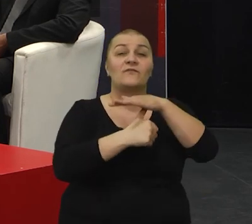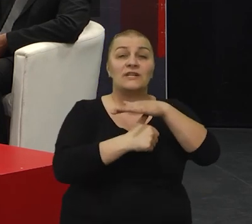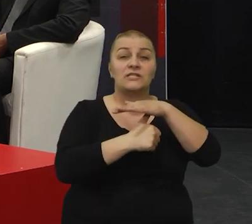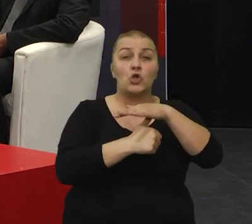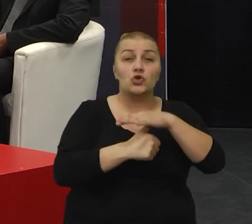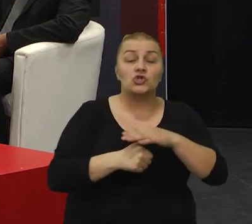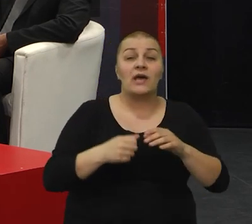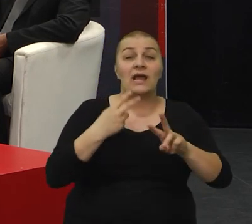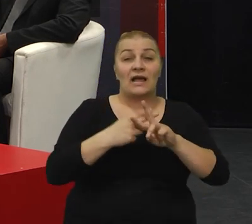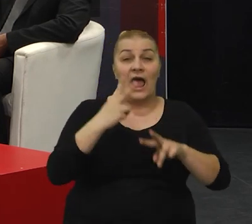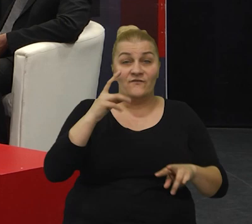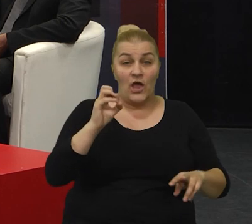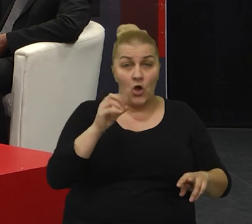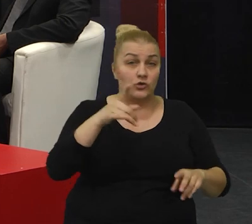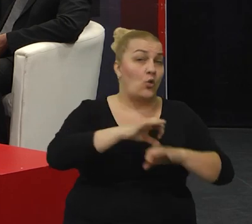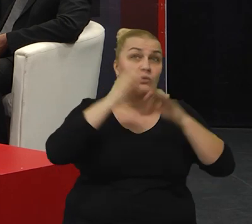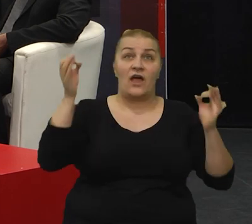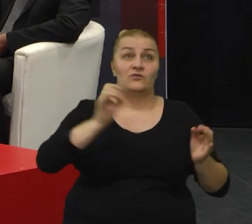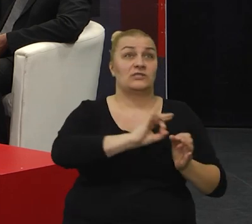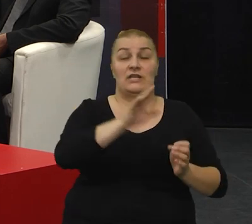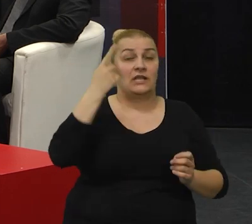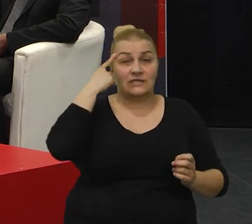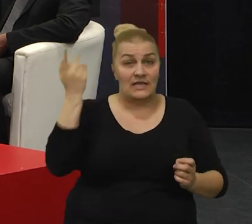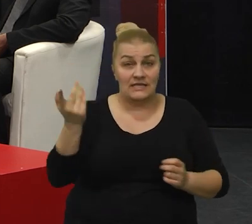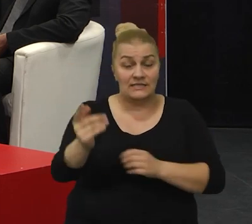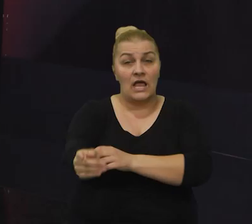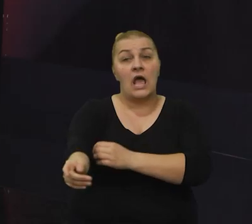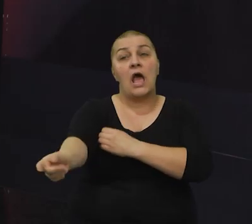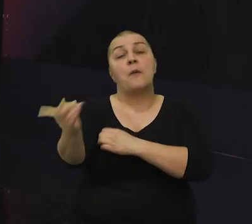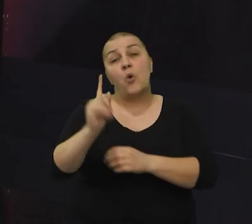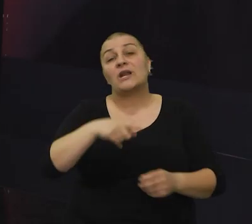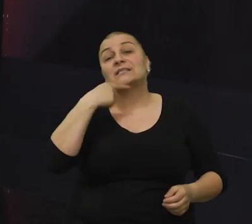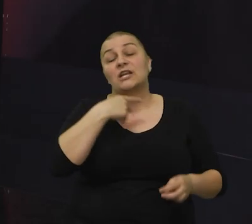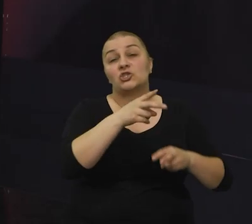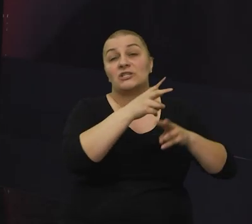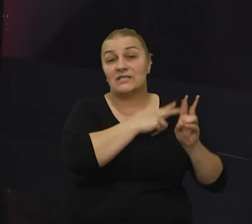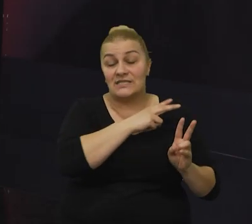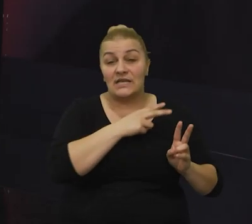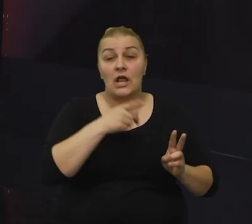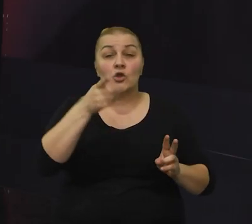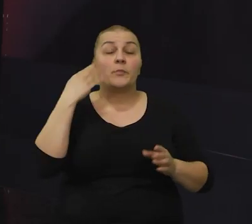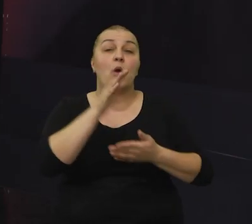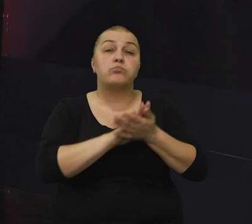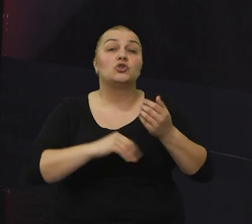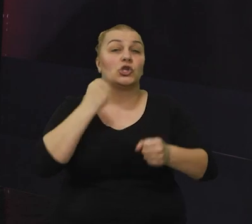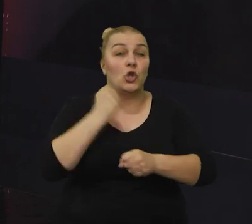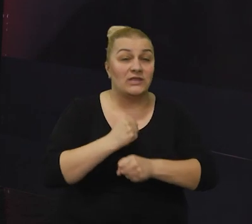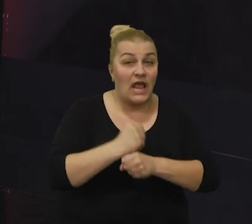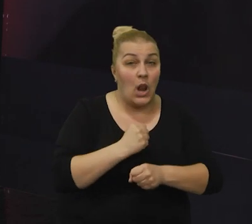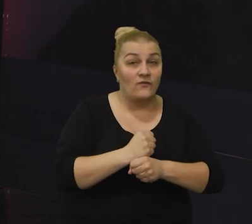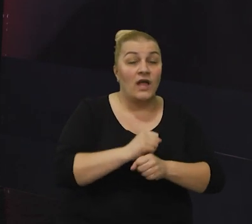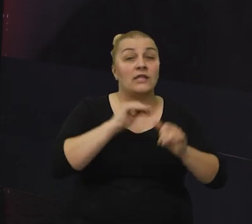glavnom stožer HVO, što u javnost nikad to ne ističe, ali može se reći uvijek istina. Znači, početak djelovanja mi smo